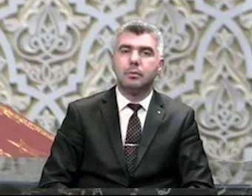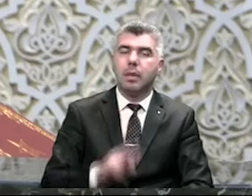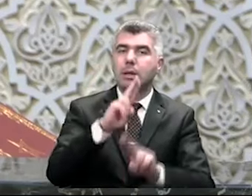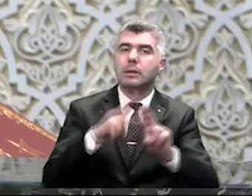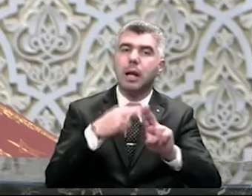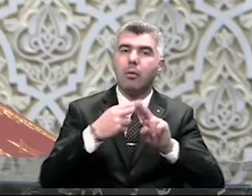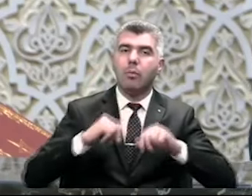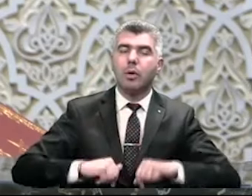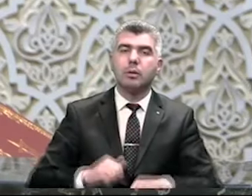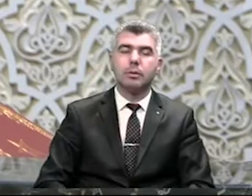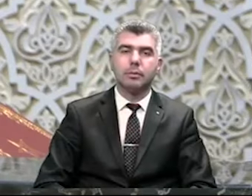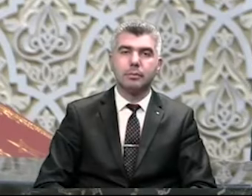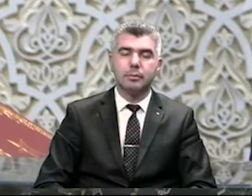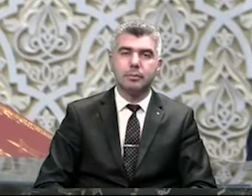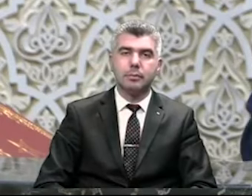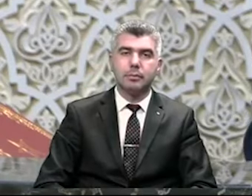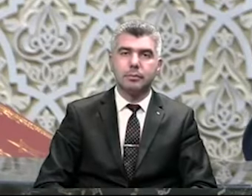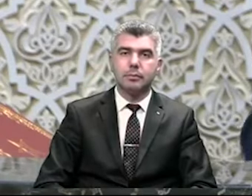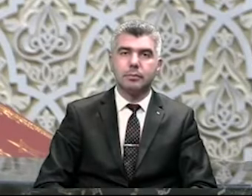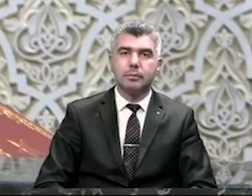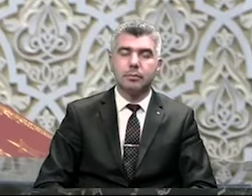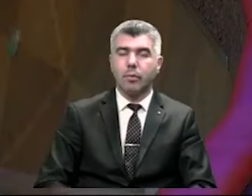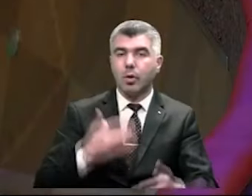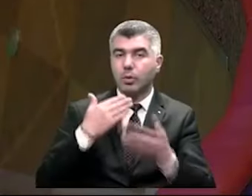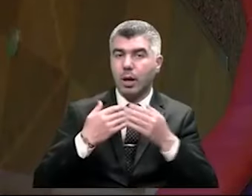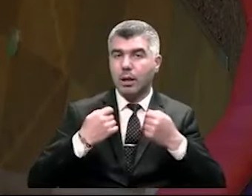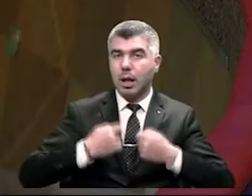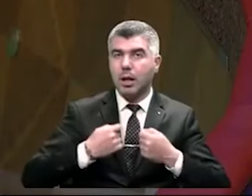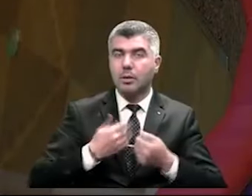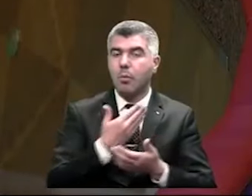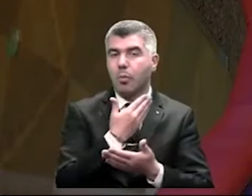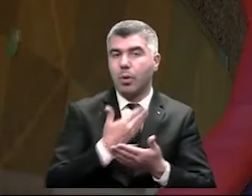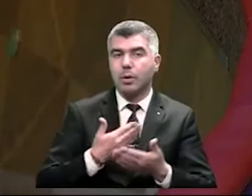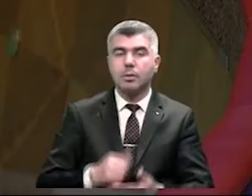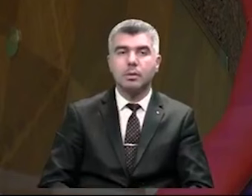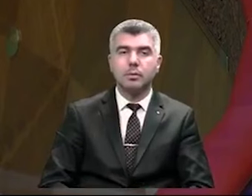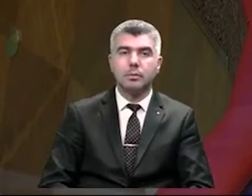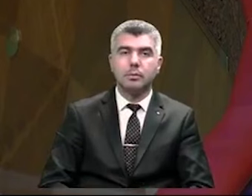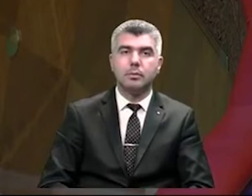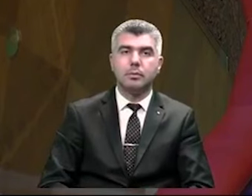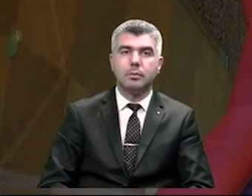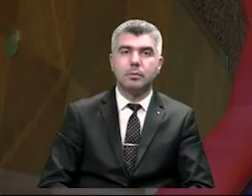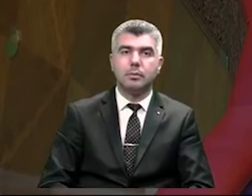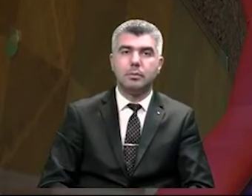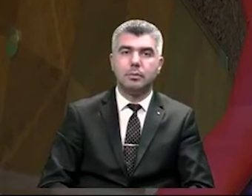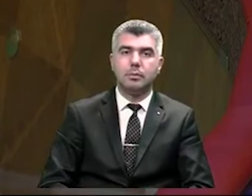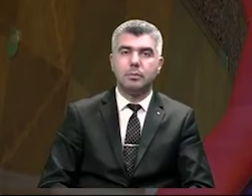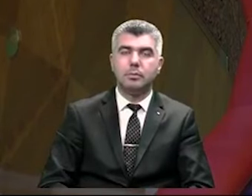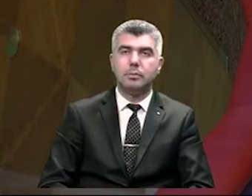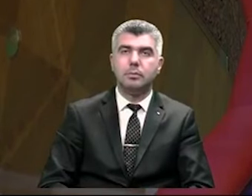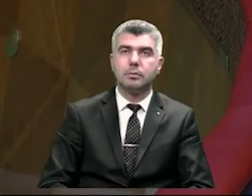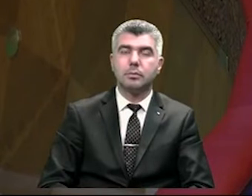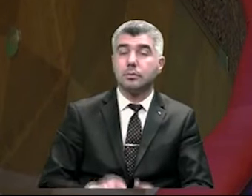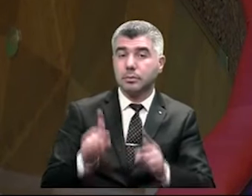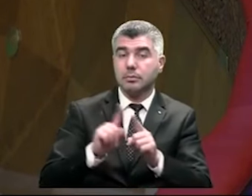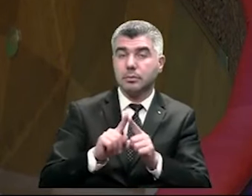السيد الوزير شكرا سيد الرئيس شكرا السيد المستشار المحترم هذه من